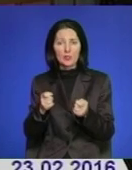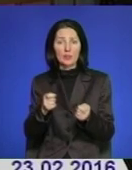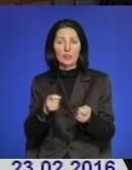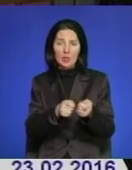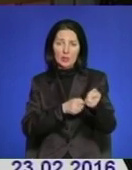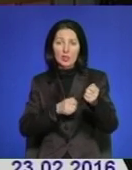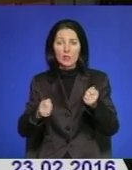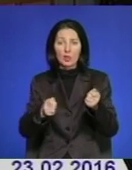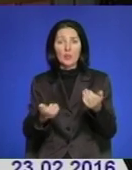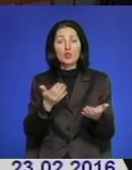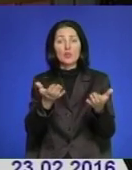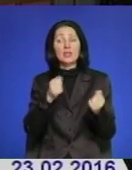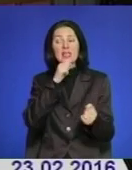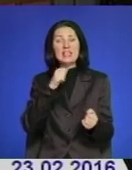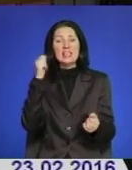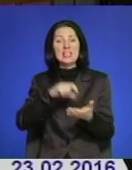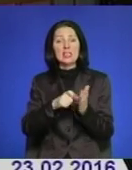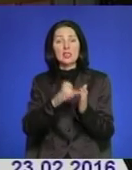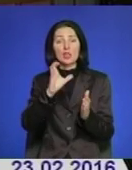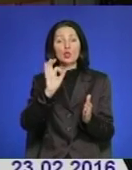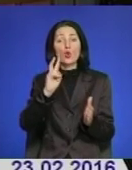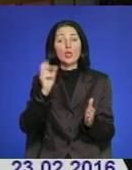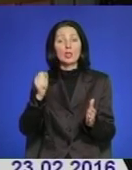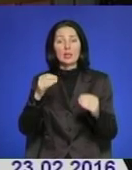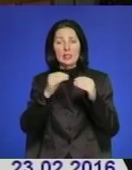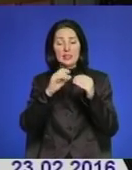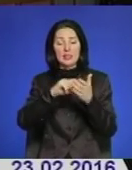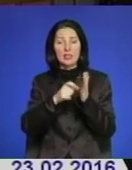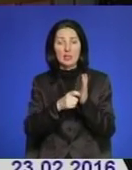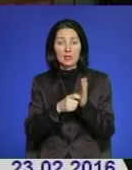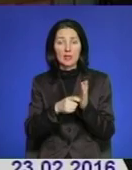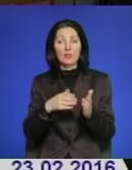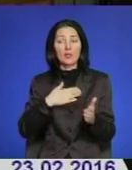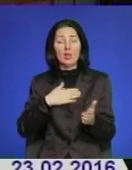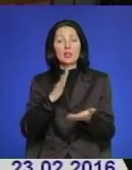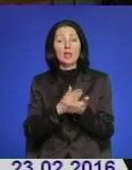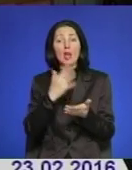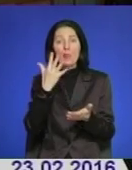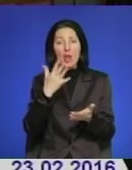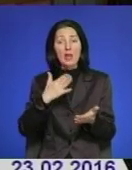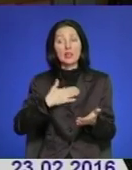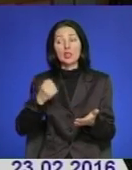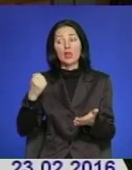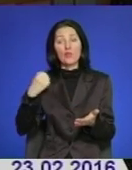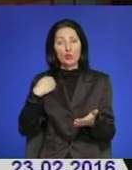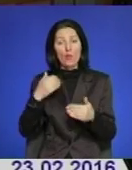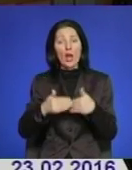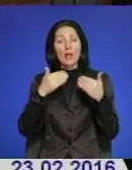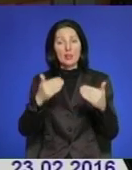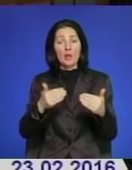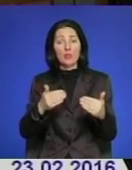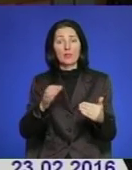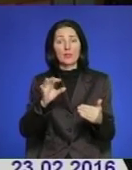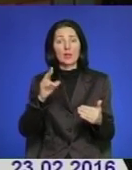гвинтівки». Якщо взяти старші класи «Сокіл», це 10-ті переважно класи, то у нас є 5 наших військових етапів. Це «Стройовий